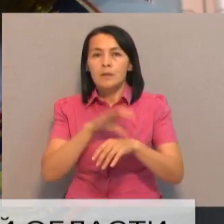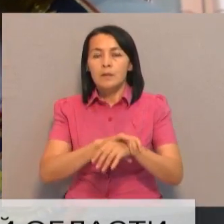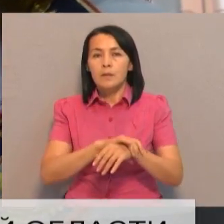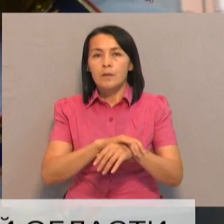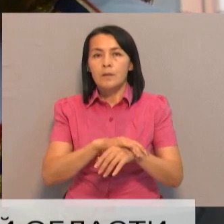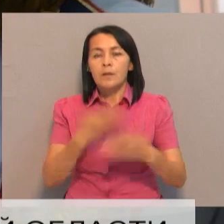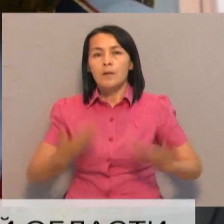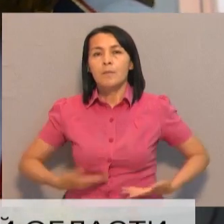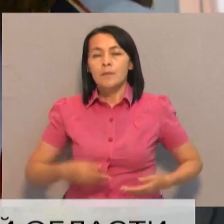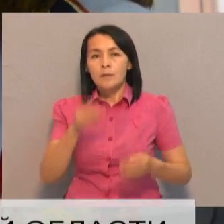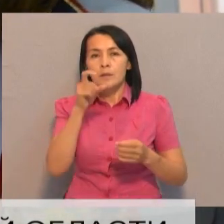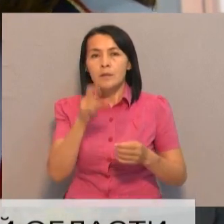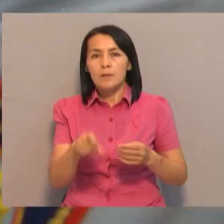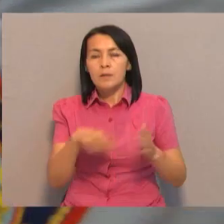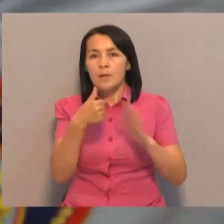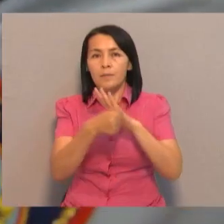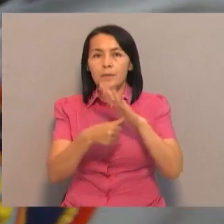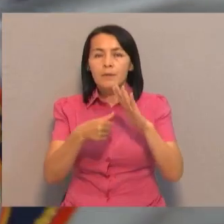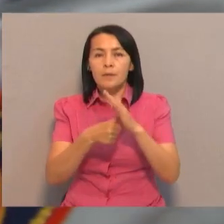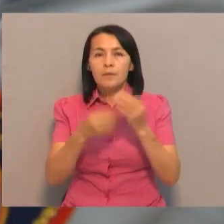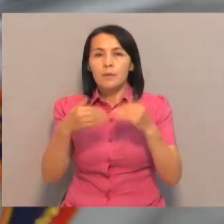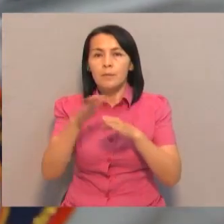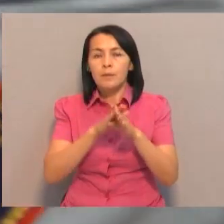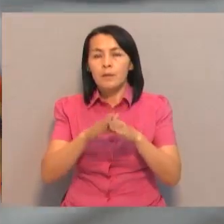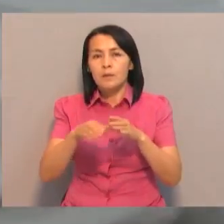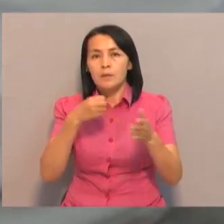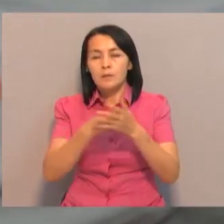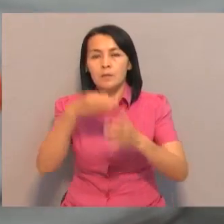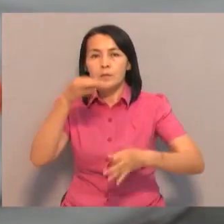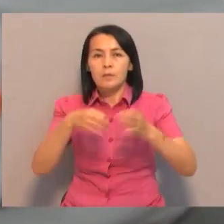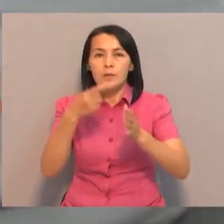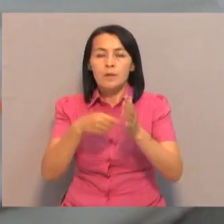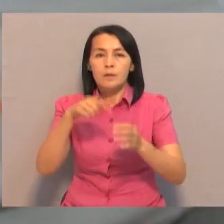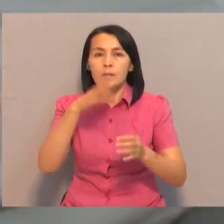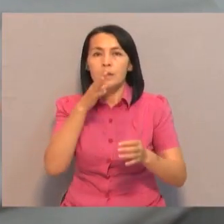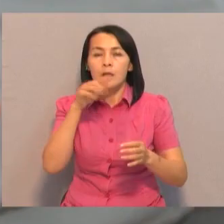оказалась местная жительница, безработная. Проводится досудебное расследование. В